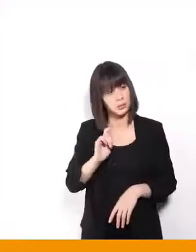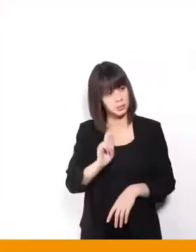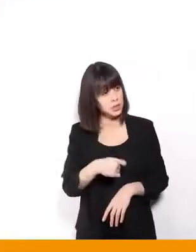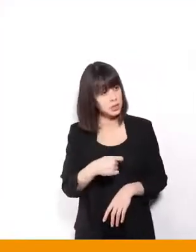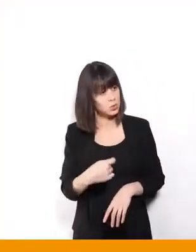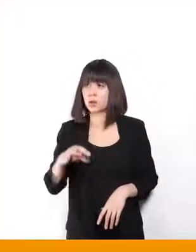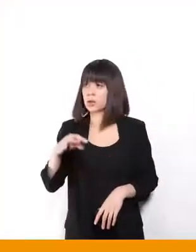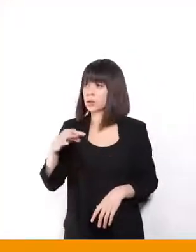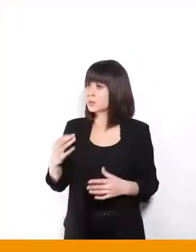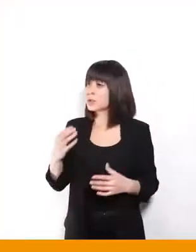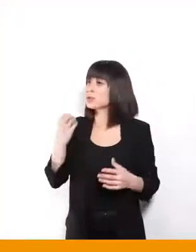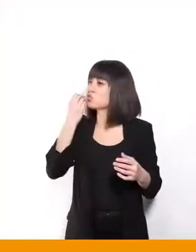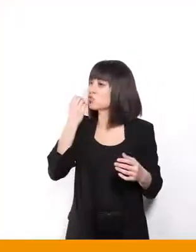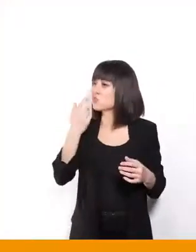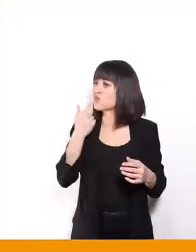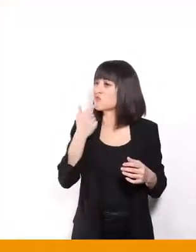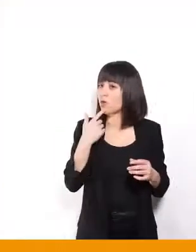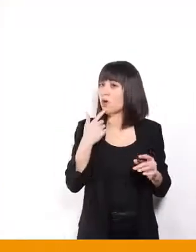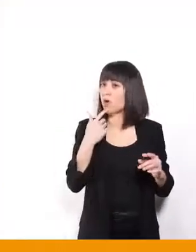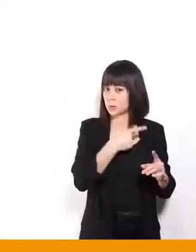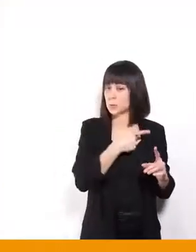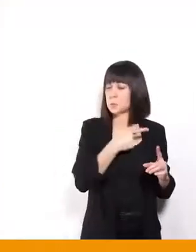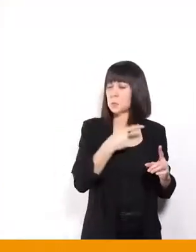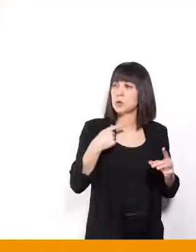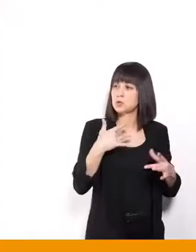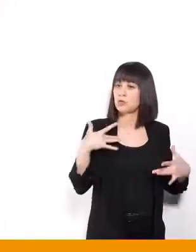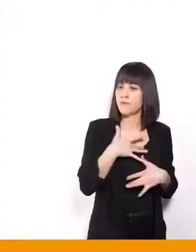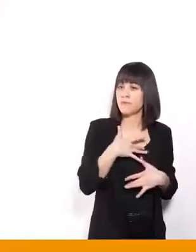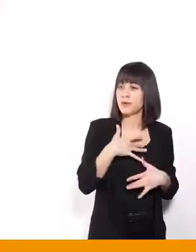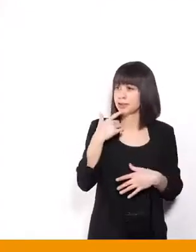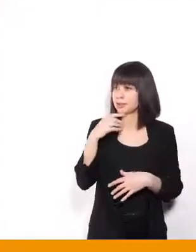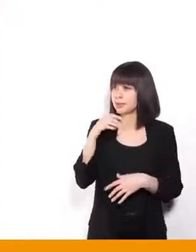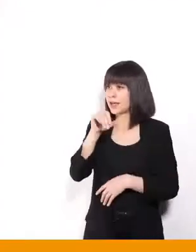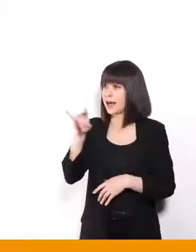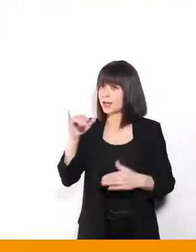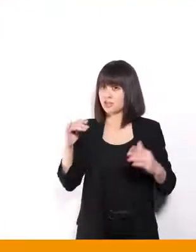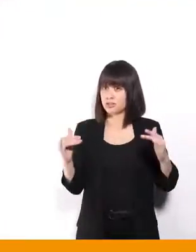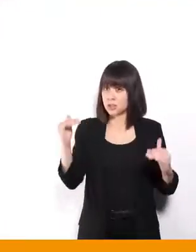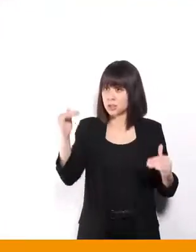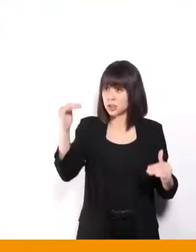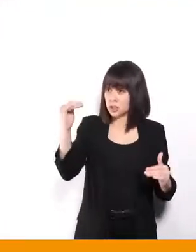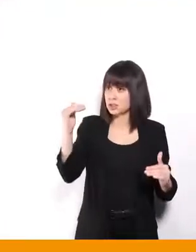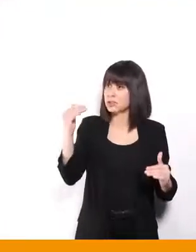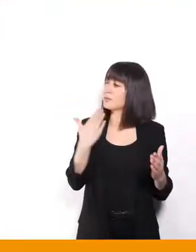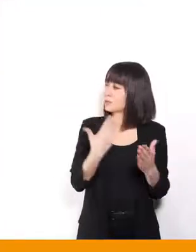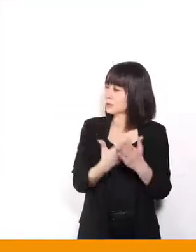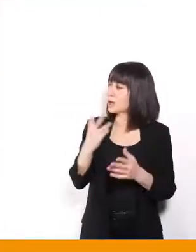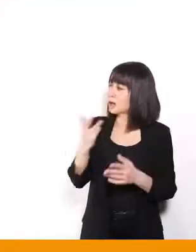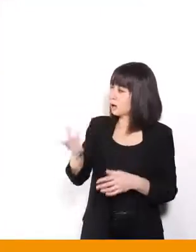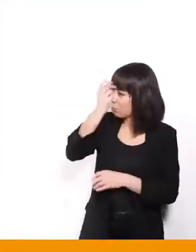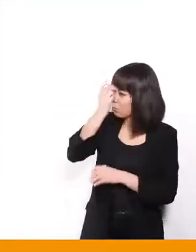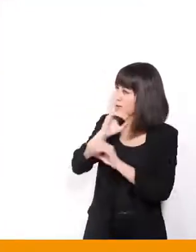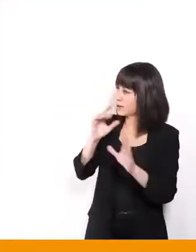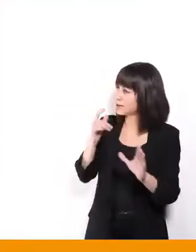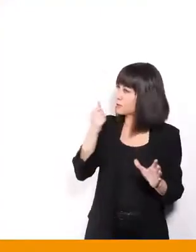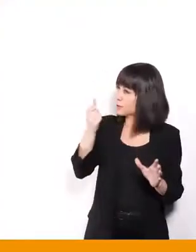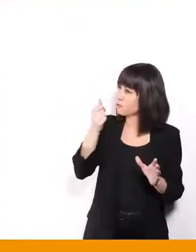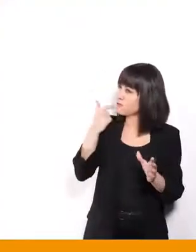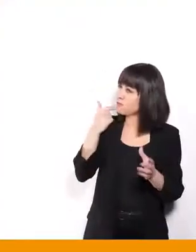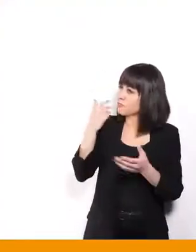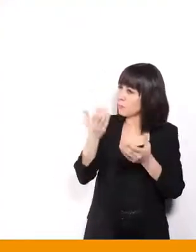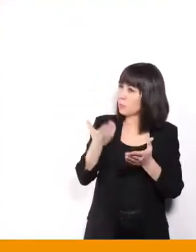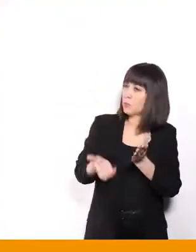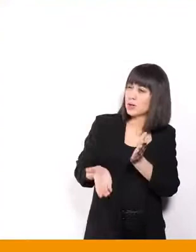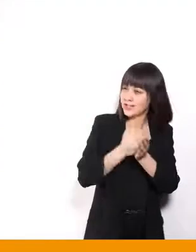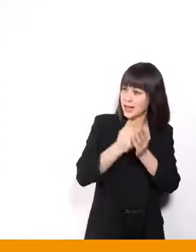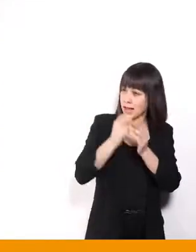revenus même inférieurs à l'AH et donc qui, si je comprends bien, pourraient être couverts par votre revenu. Ah, bien sûr.